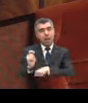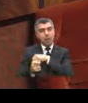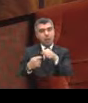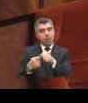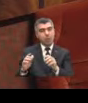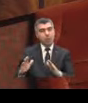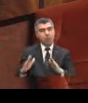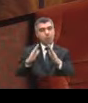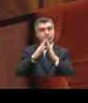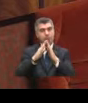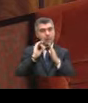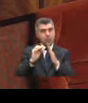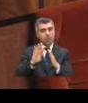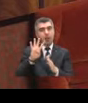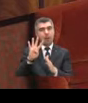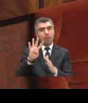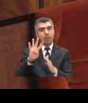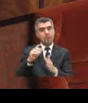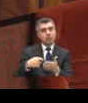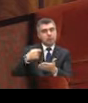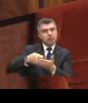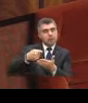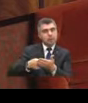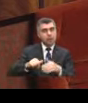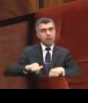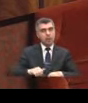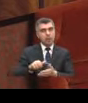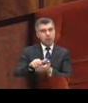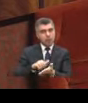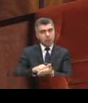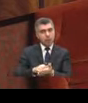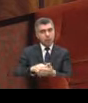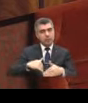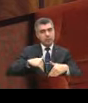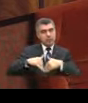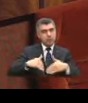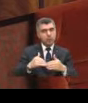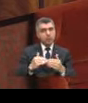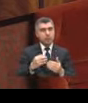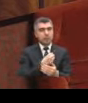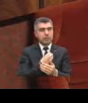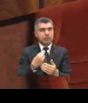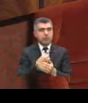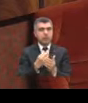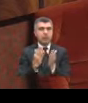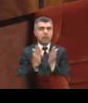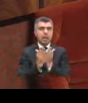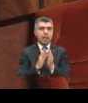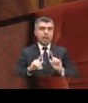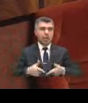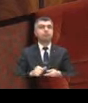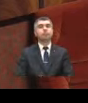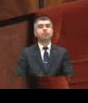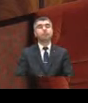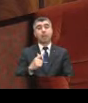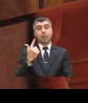الجبلية بمساهمة 4 قطاعات وزارية، وهي الفلاحة والتجهيز والصحة والتعليم. وتم تخصيص 72%